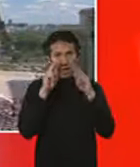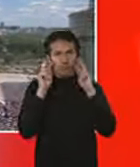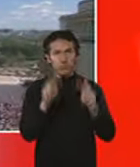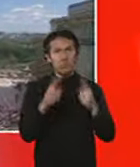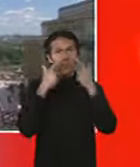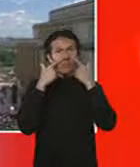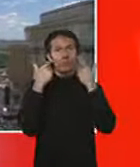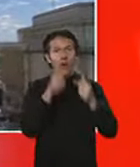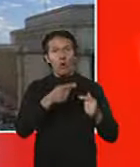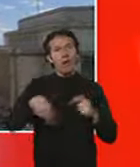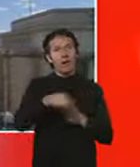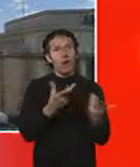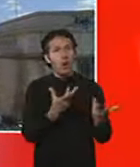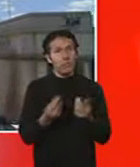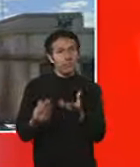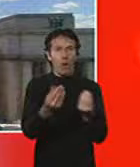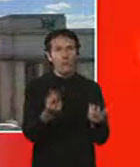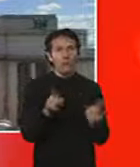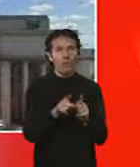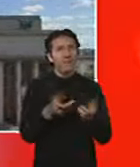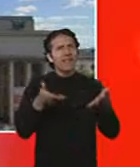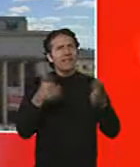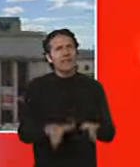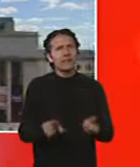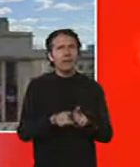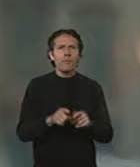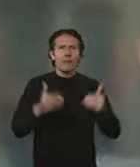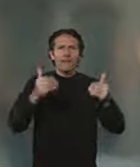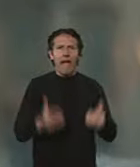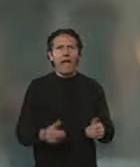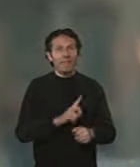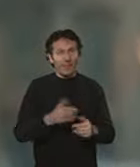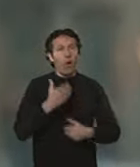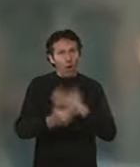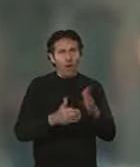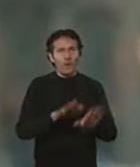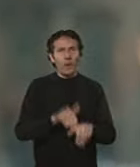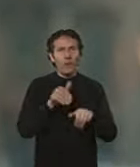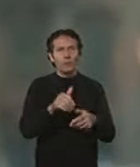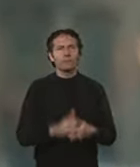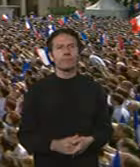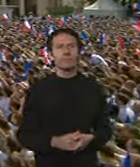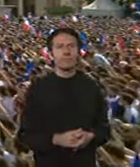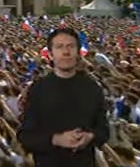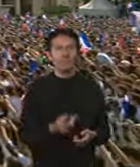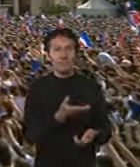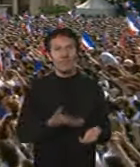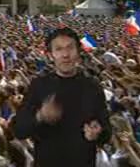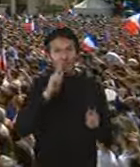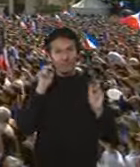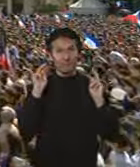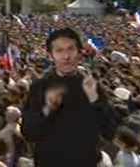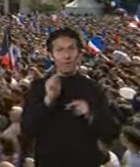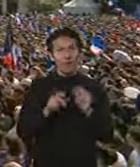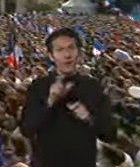peuple n'est aucunement décidé à terminer sa carrière il n'est que de nous voir disait le Général